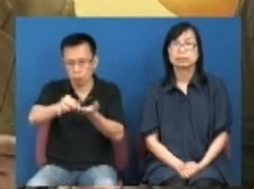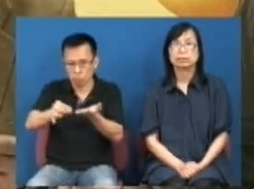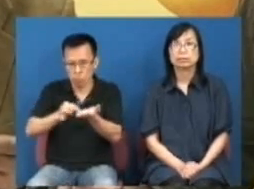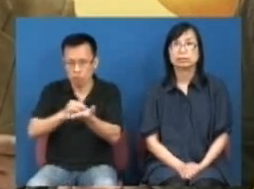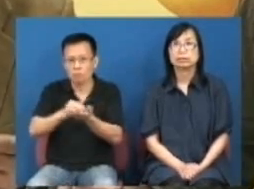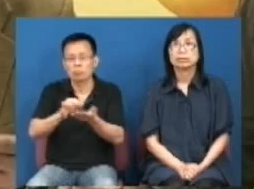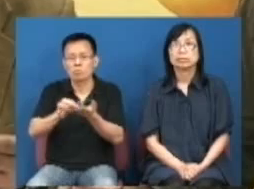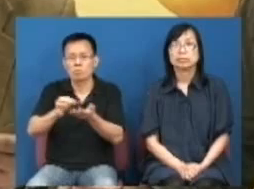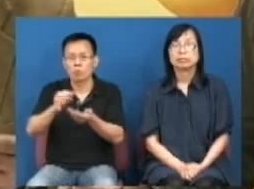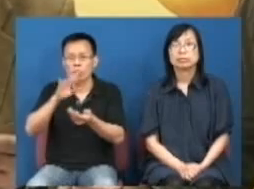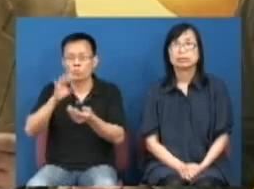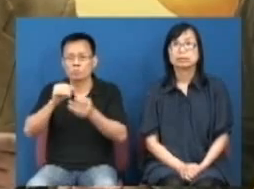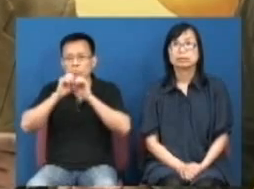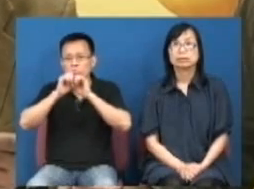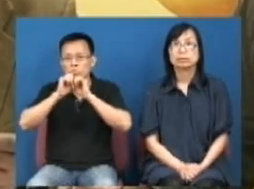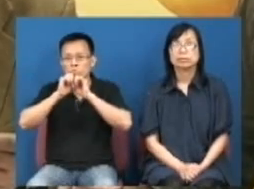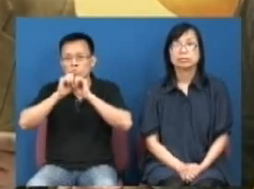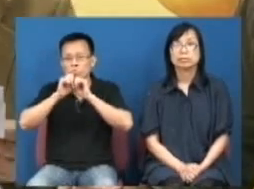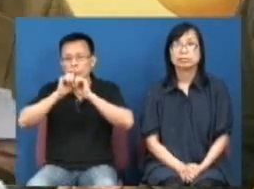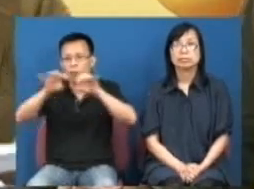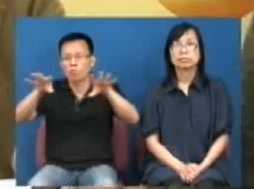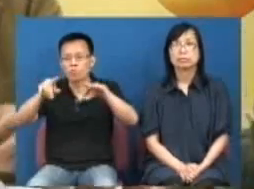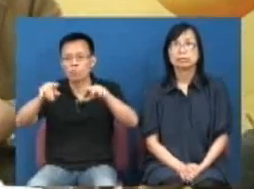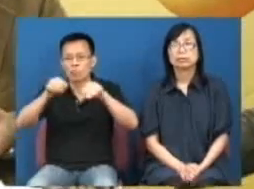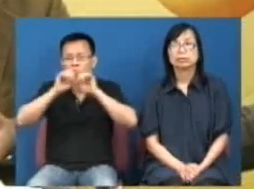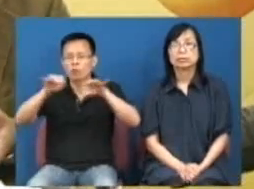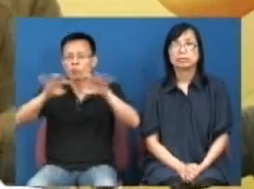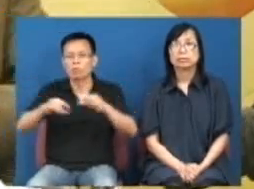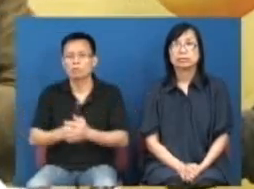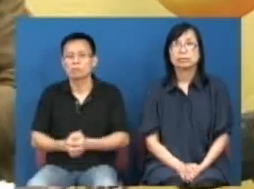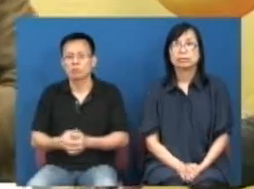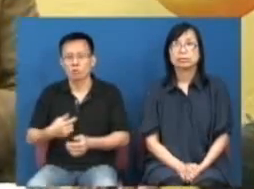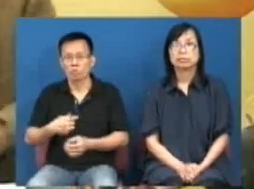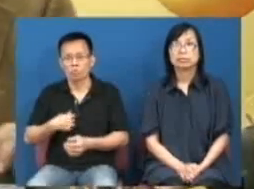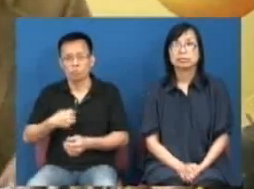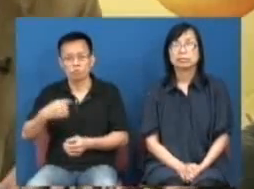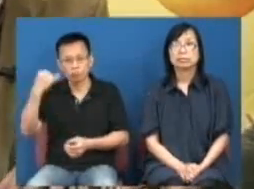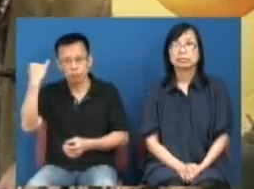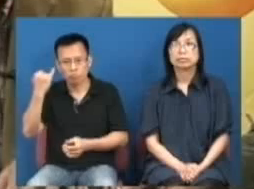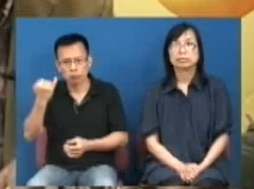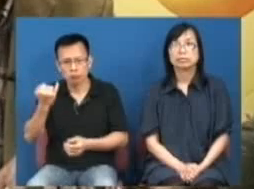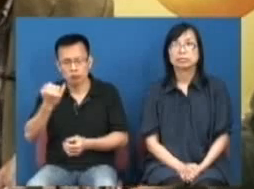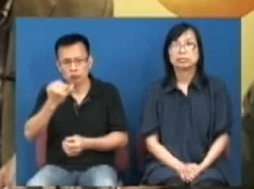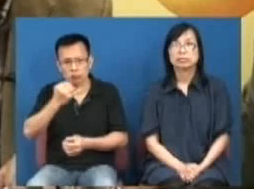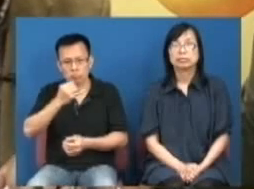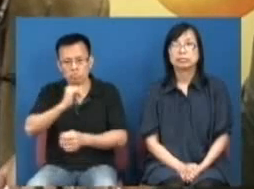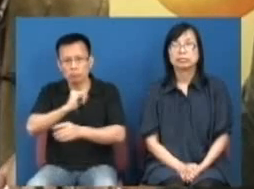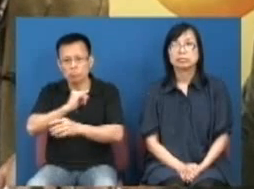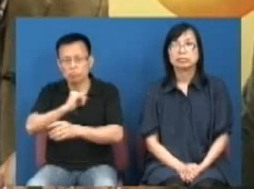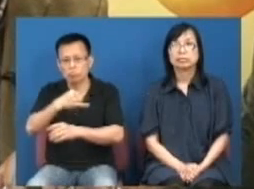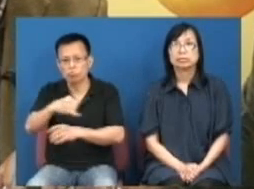放選舉廣告。咁睇嚟我哋都唔得喎，我仲以為得喎，因為我哋係冇